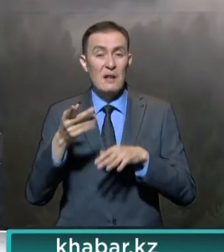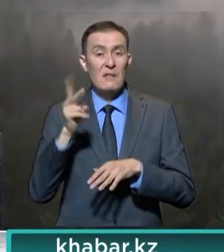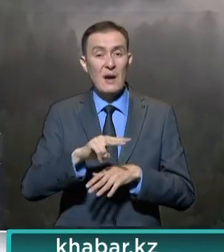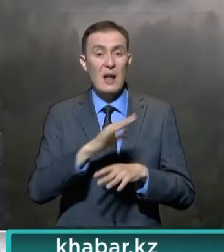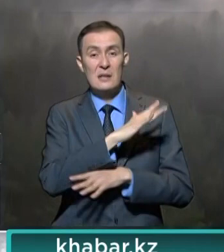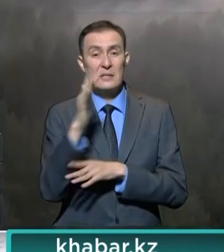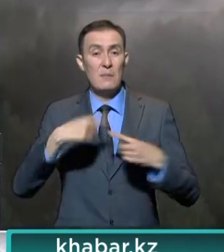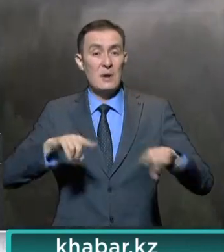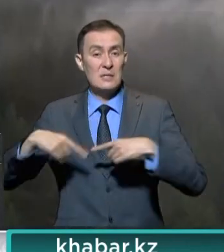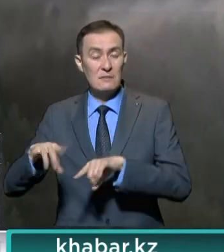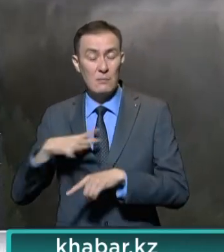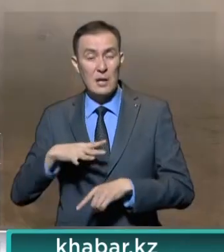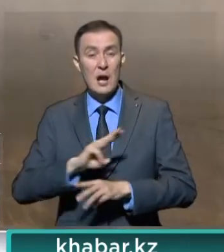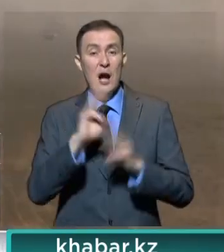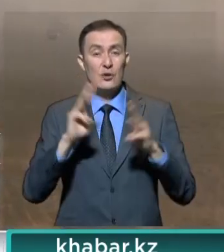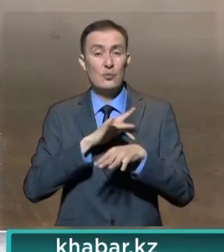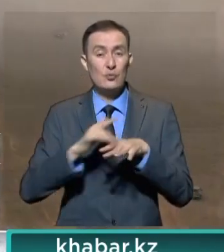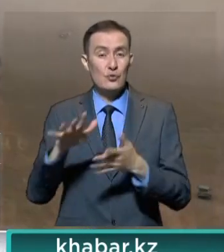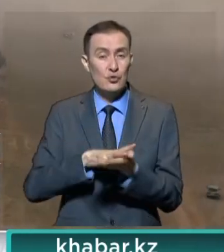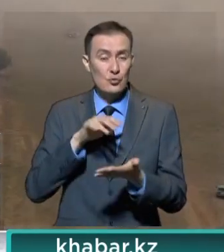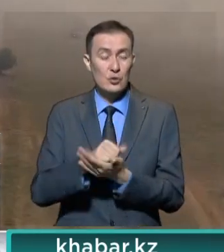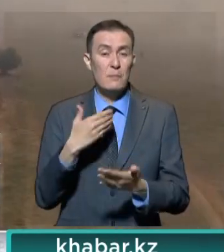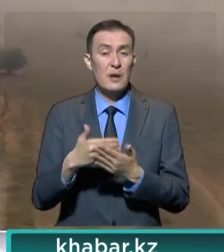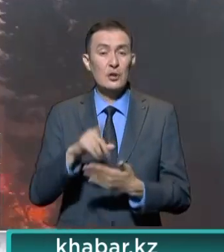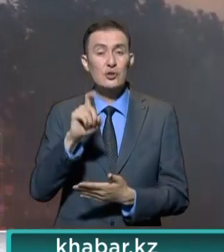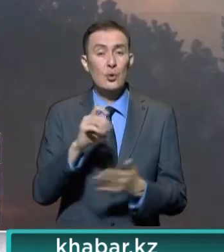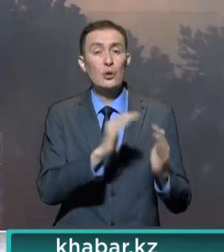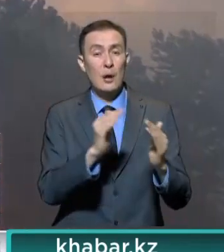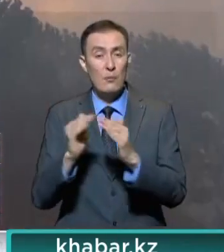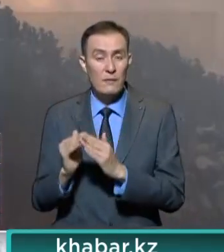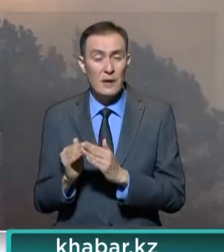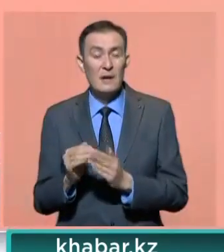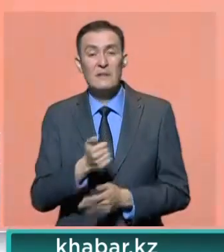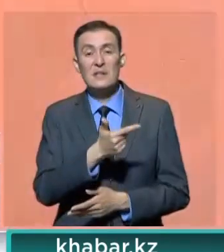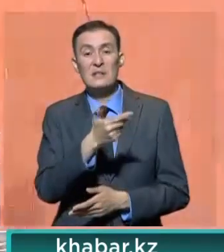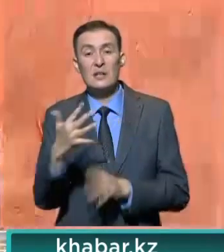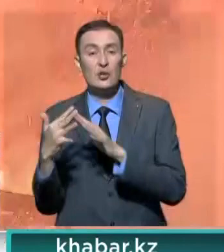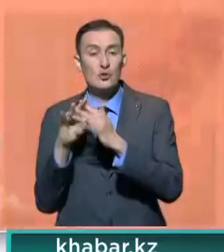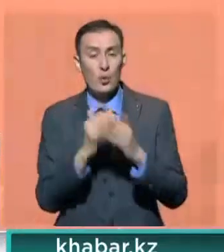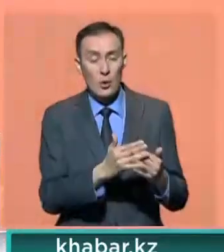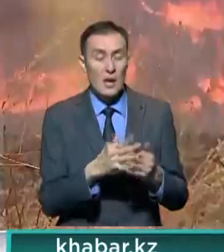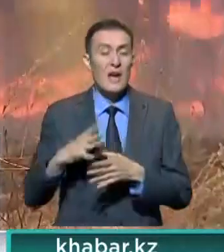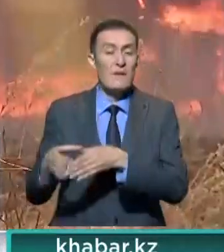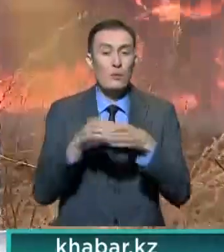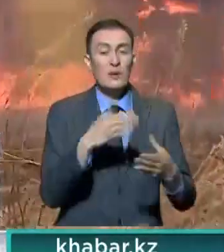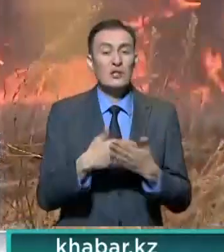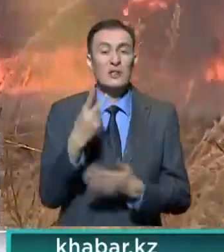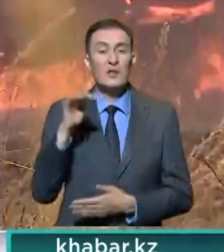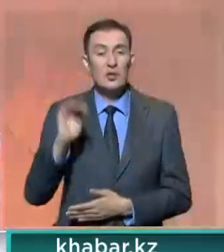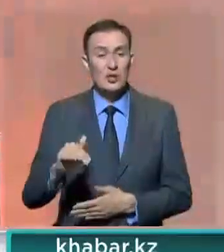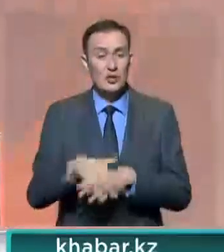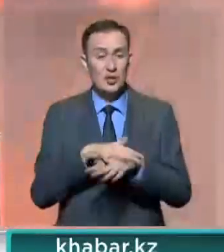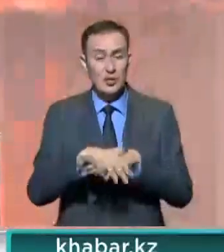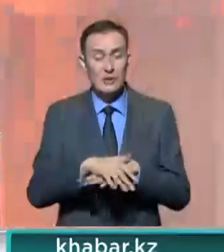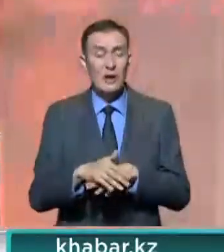лесных массива. Кроме того, огнем оказались уничтожены порядка сотни жилых домов в нескольких селах. Эвакуировать пришлось почти 2000